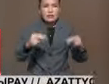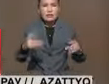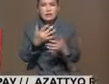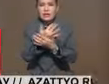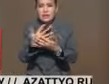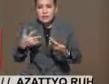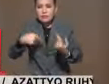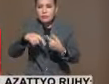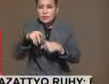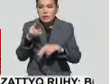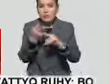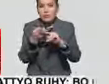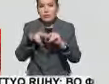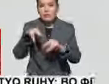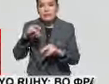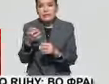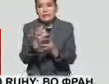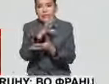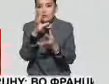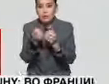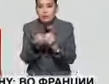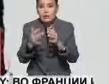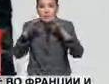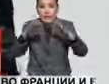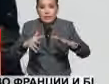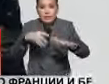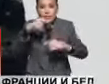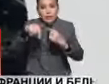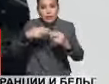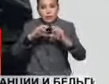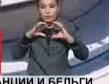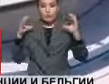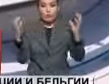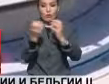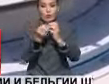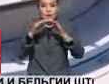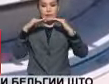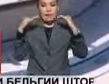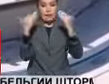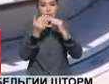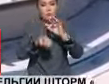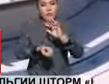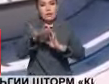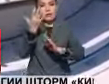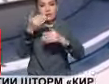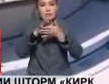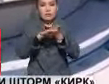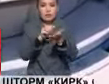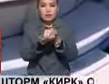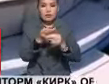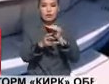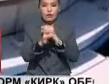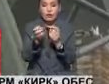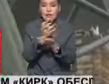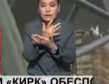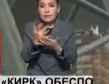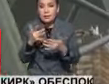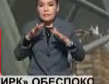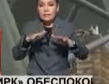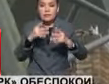в Сент-Питерсберге сильный ветер сорвал крышу с местного бейсбольного стадиона, а строительный кран упал на здание редакции местной